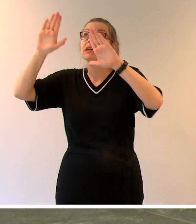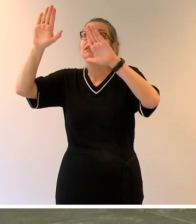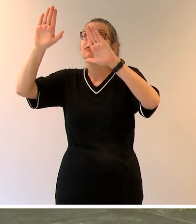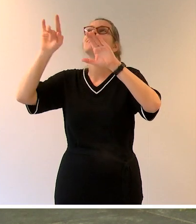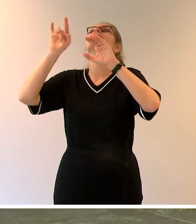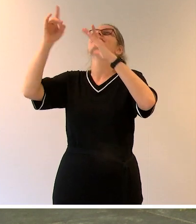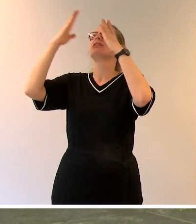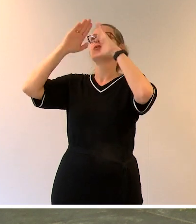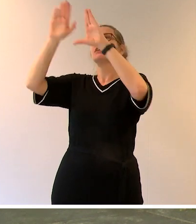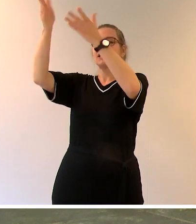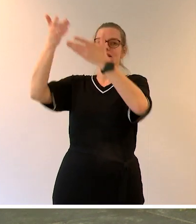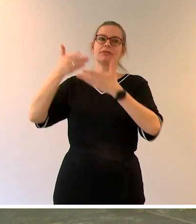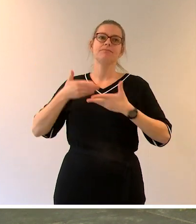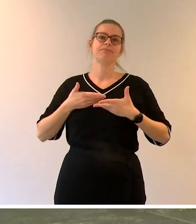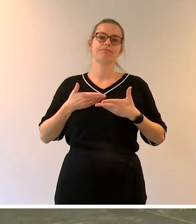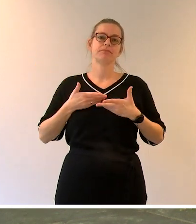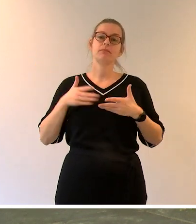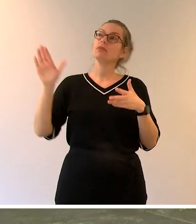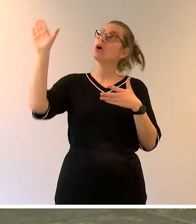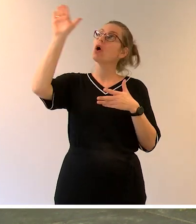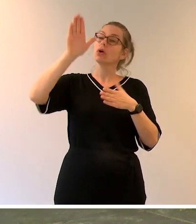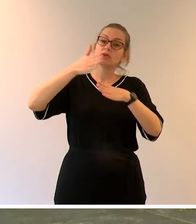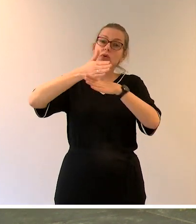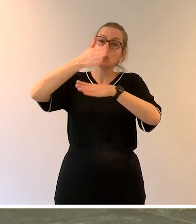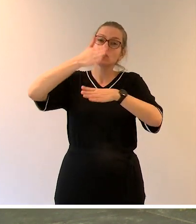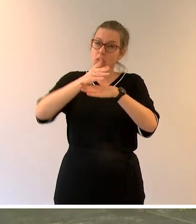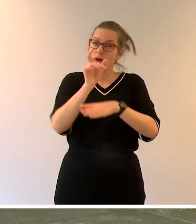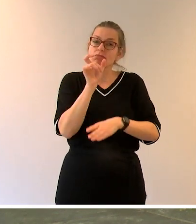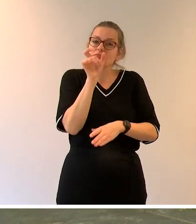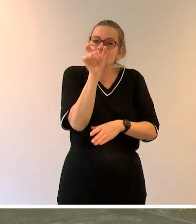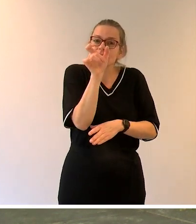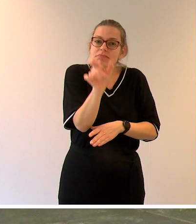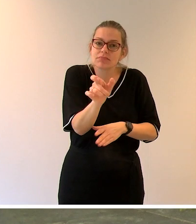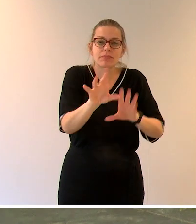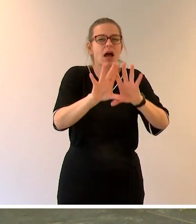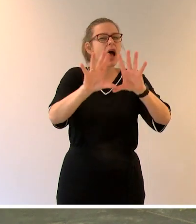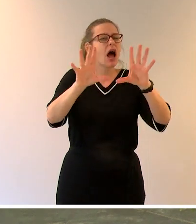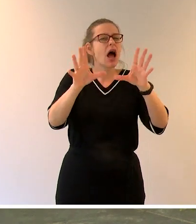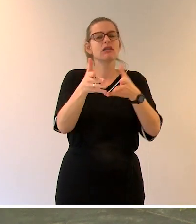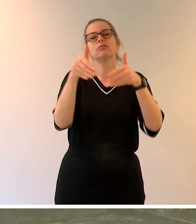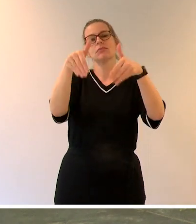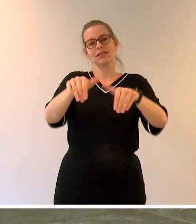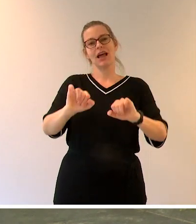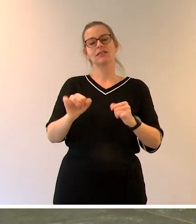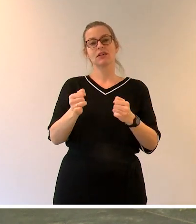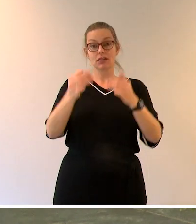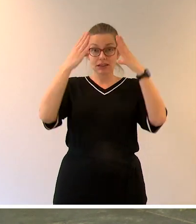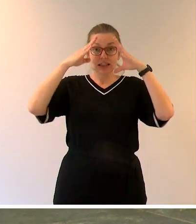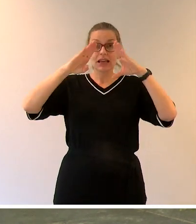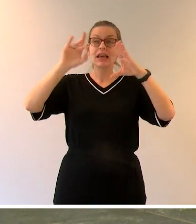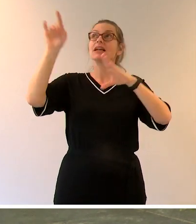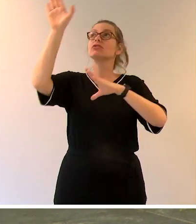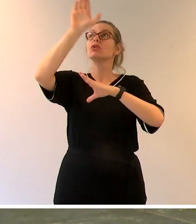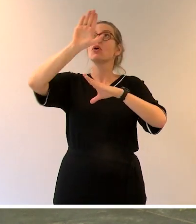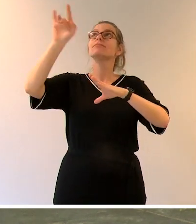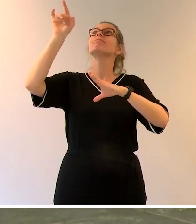vrede geven. God spreekt nog steeds dat ene woord en alles kan bestaan. Ere zij God,